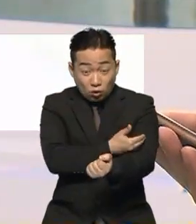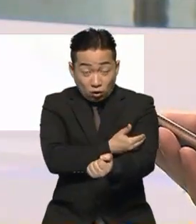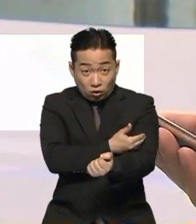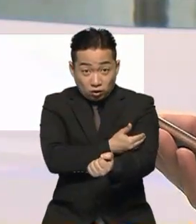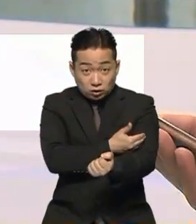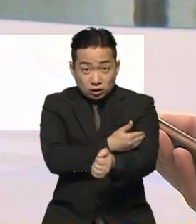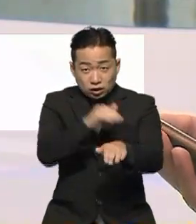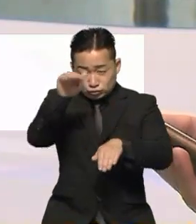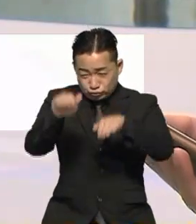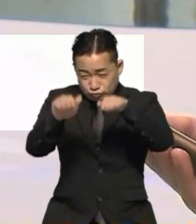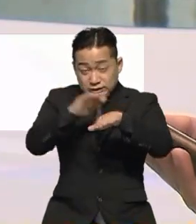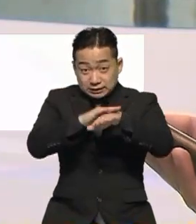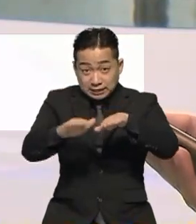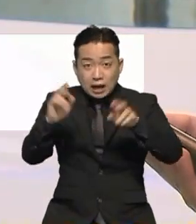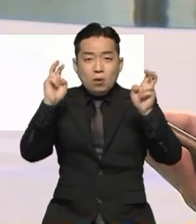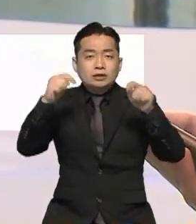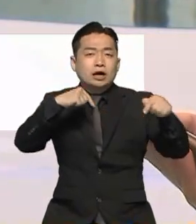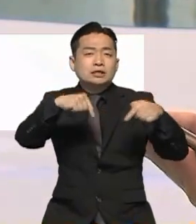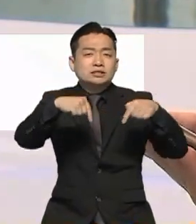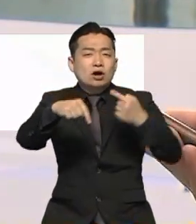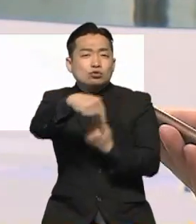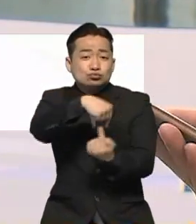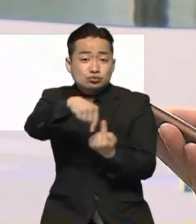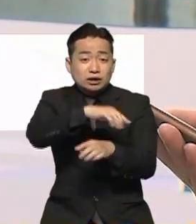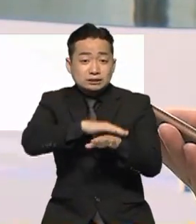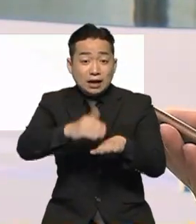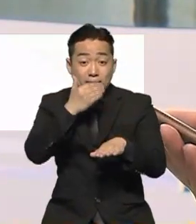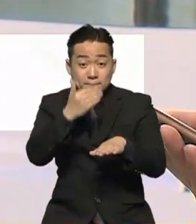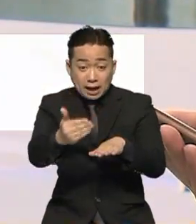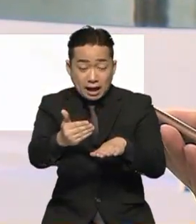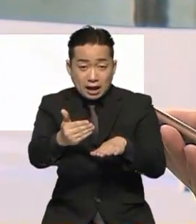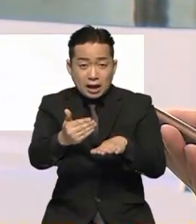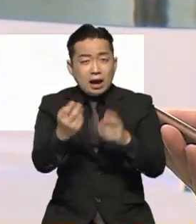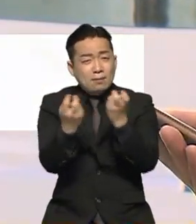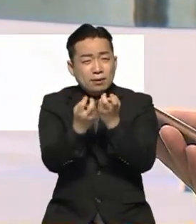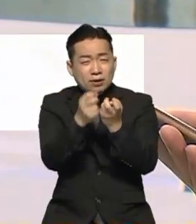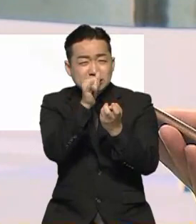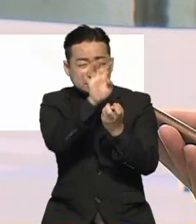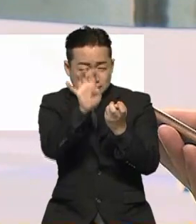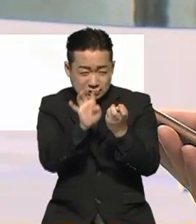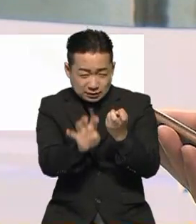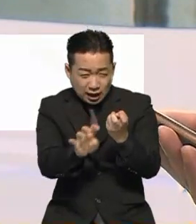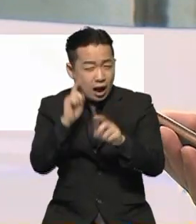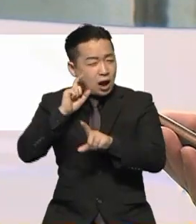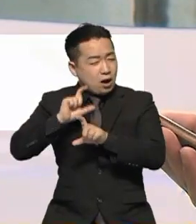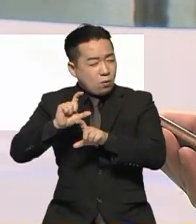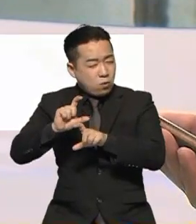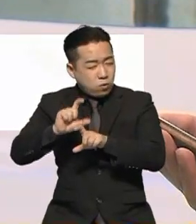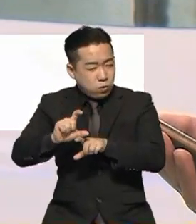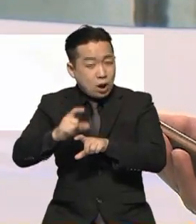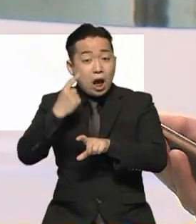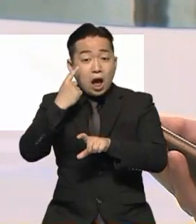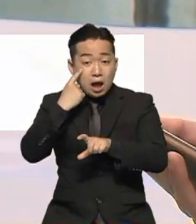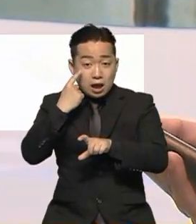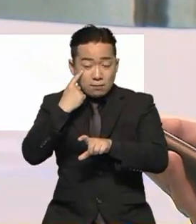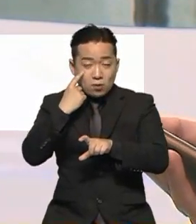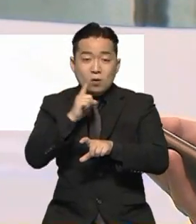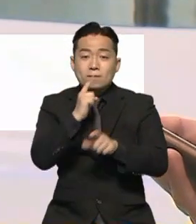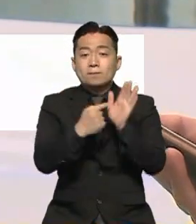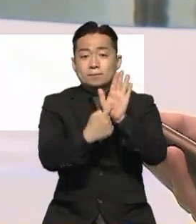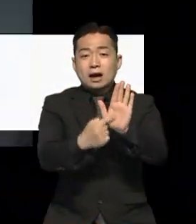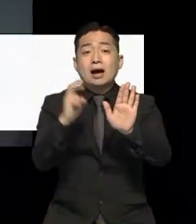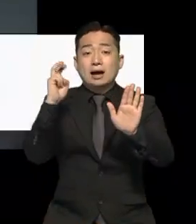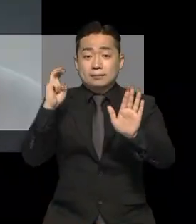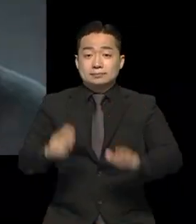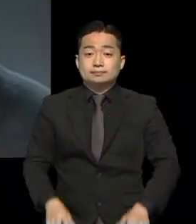시키면서 기업 경영도 제대로 할 수 있게끔 해주는 방안이 있을까 이런 부분들을 고민하자는 취지로 아마 말씀을